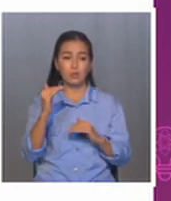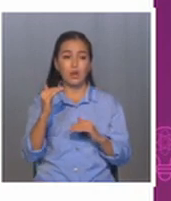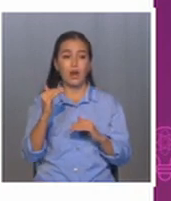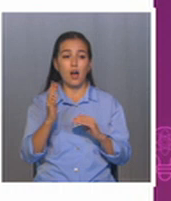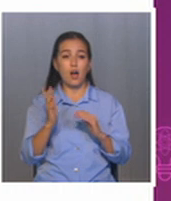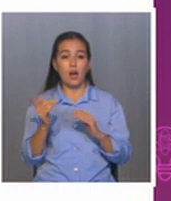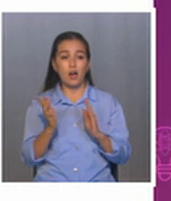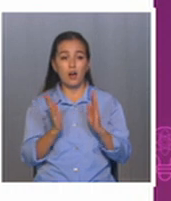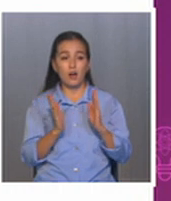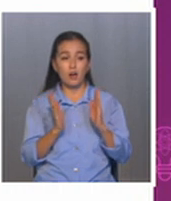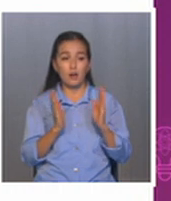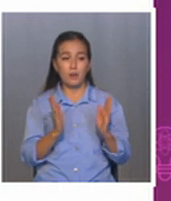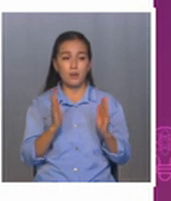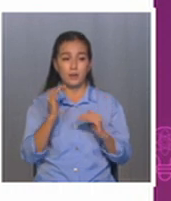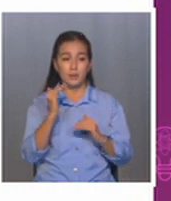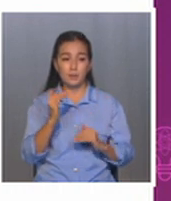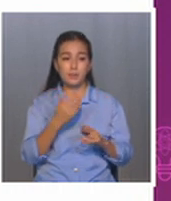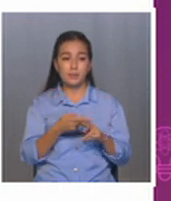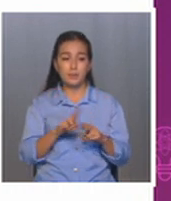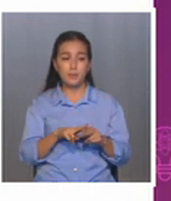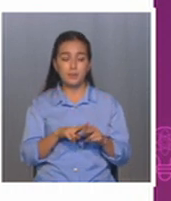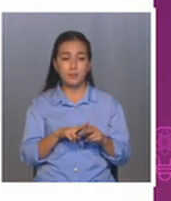тік төрт бұрыштар.